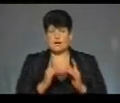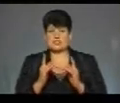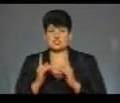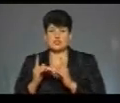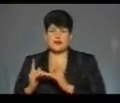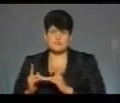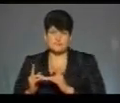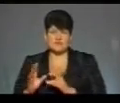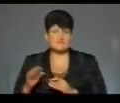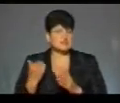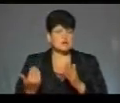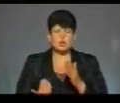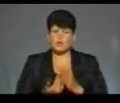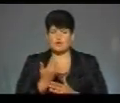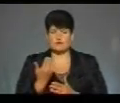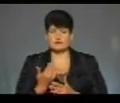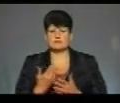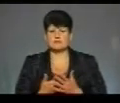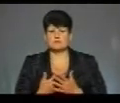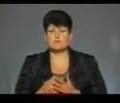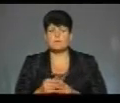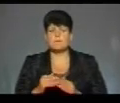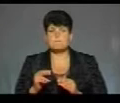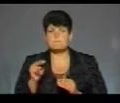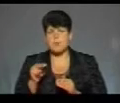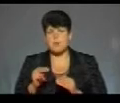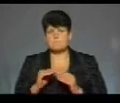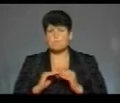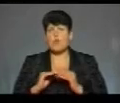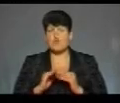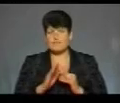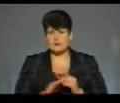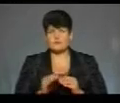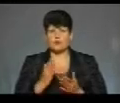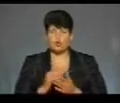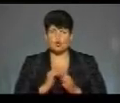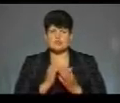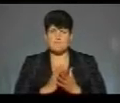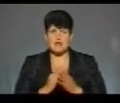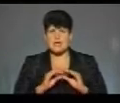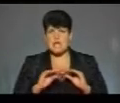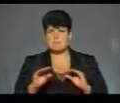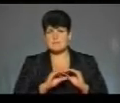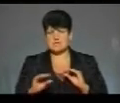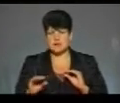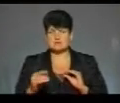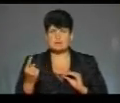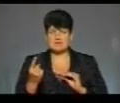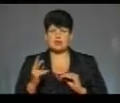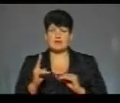всі нові ліжка типу П, польові, кожне воно обладнане матрасом першої категорії, які ми